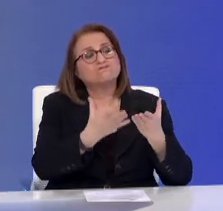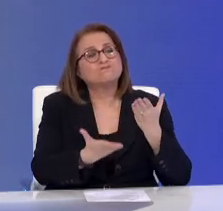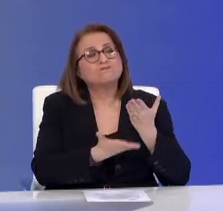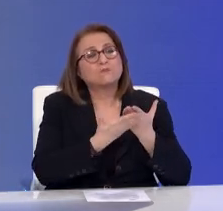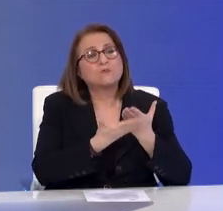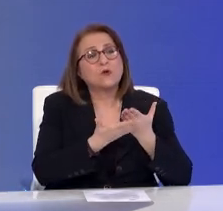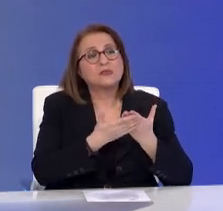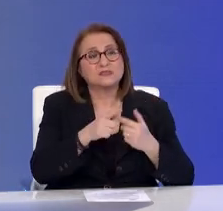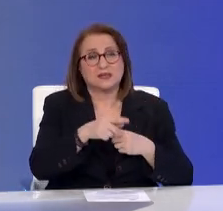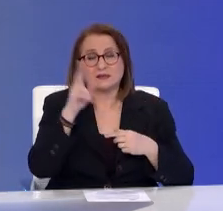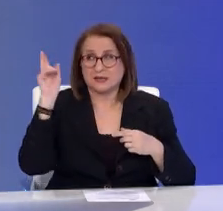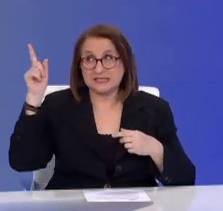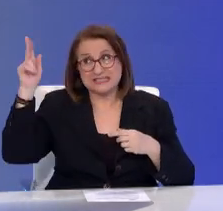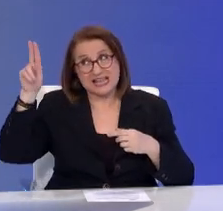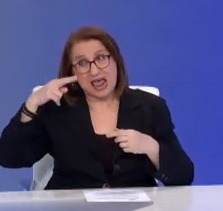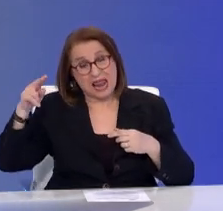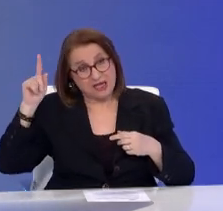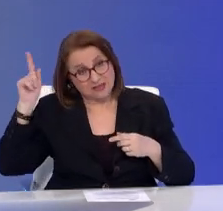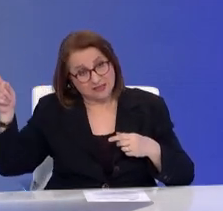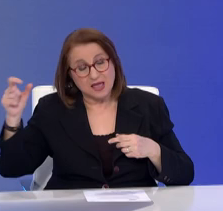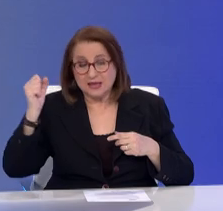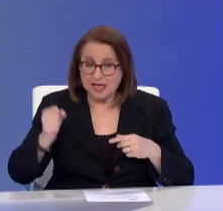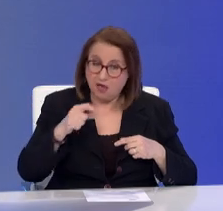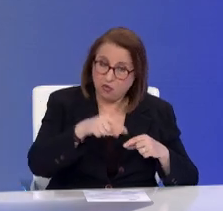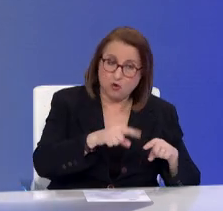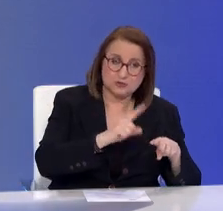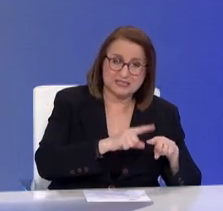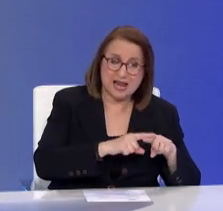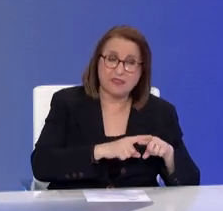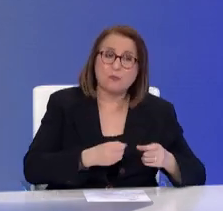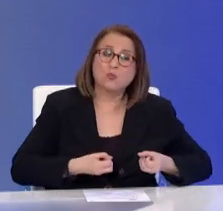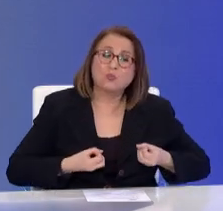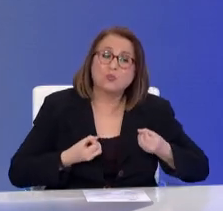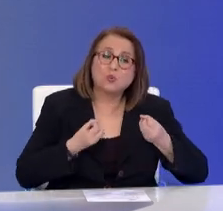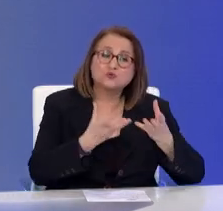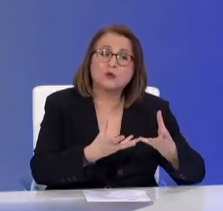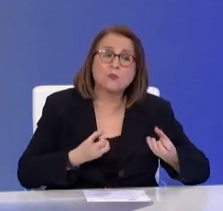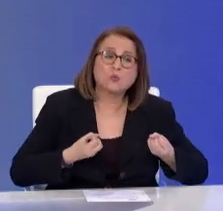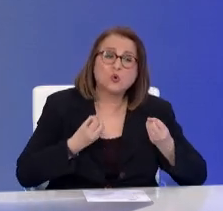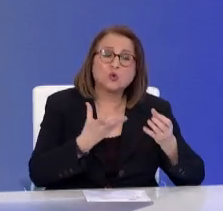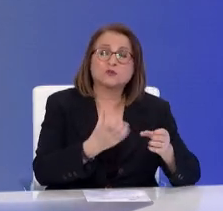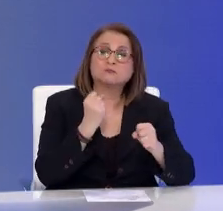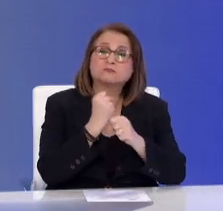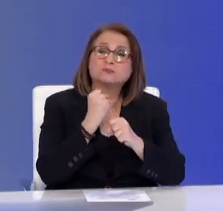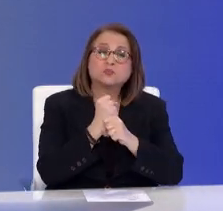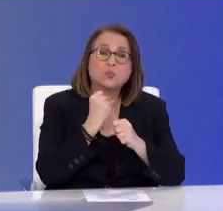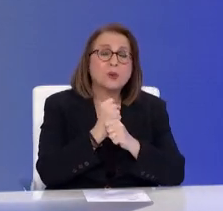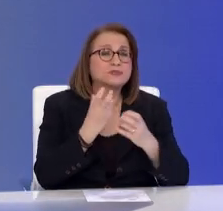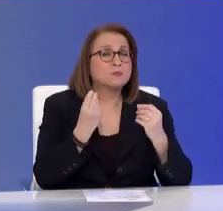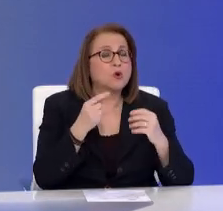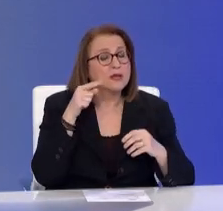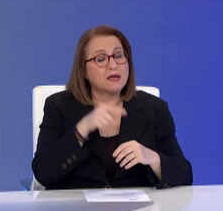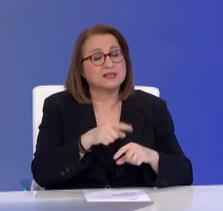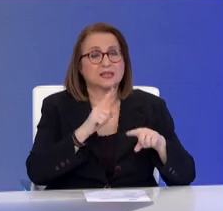τόσο στην Ελβετία όσο και στην Ελλάδα για όσα έκαναν για τη χώρα